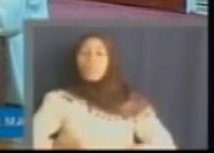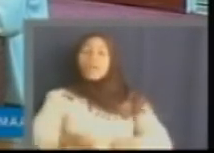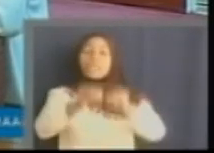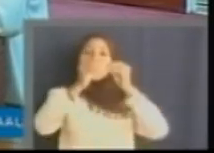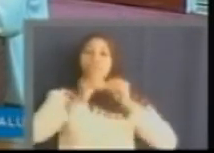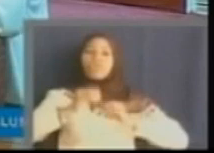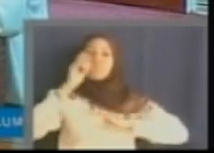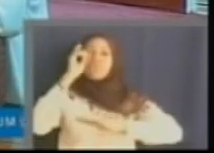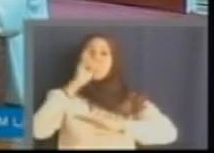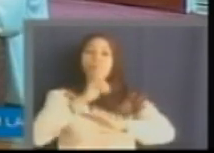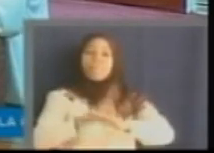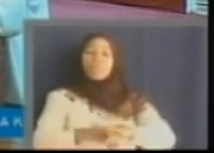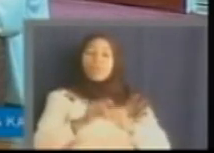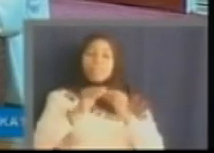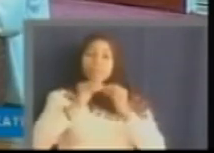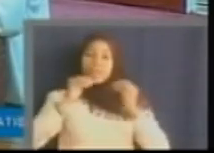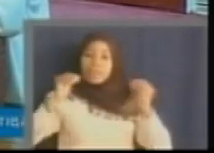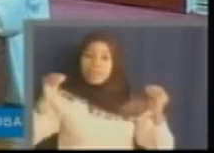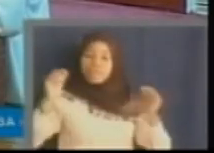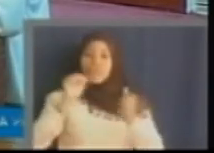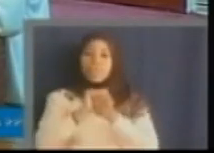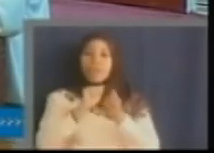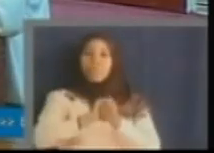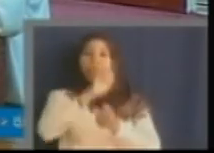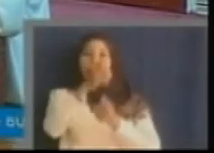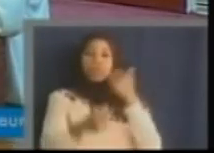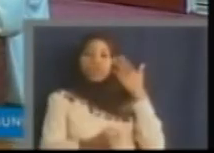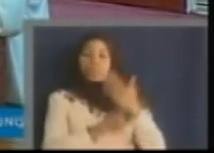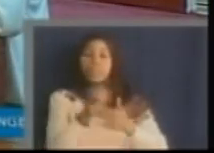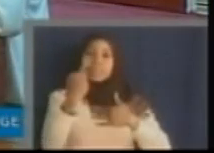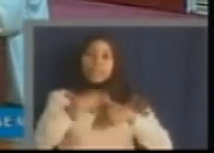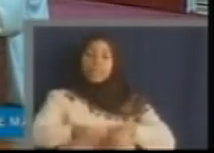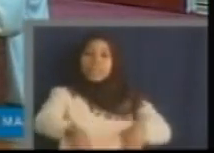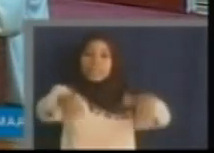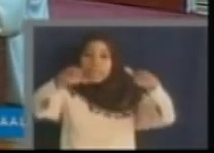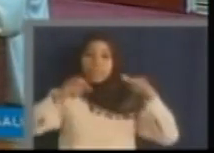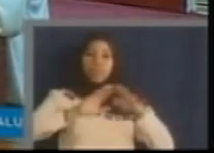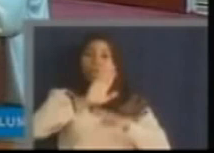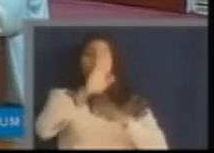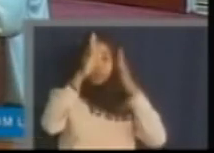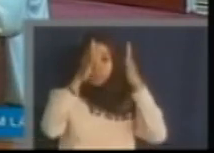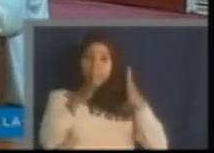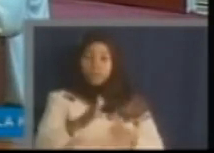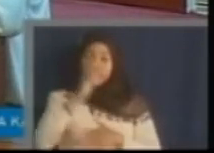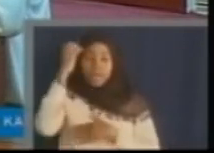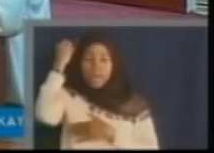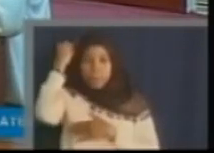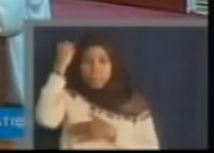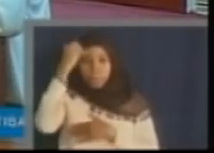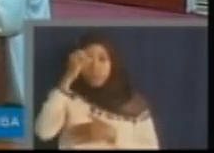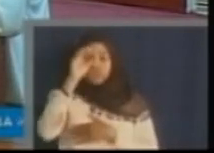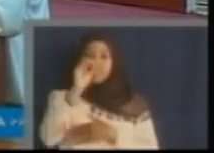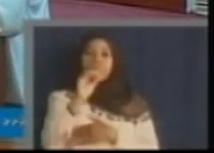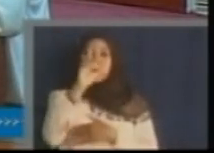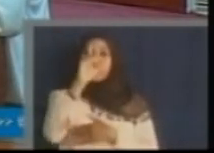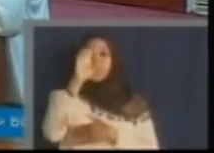fulani litokea hapa katika bunge lako maalum, ambapo nakumbuka mheshimiwa Werema aliwahi